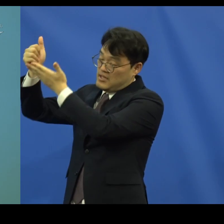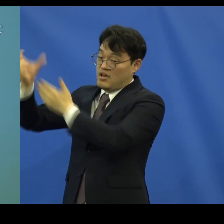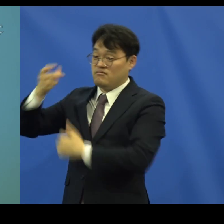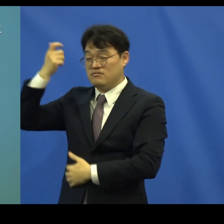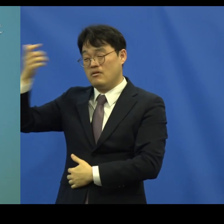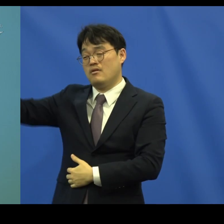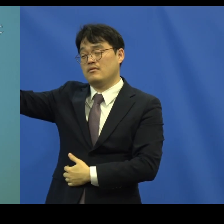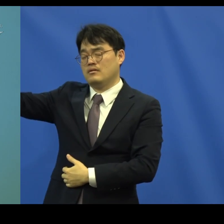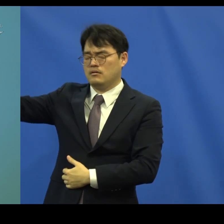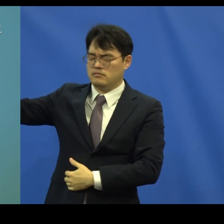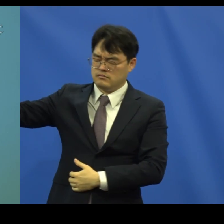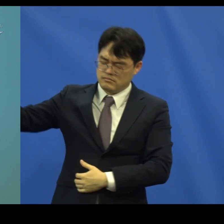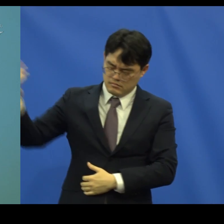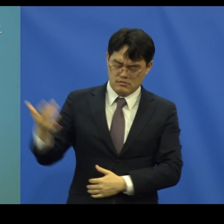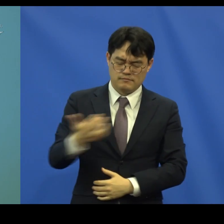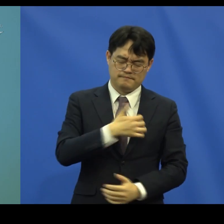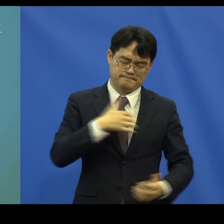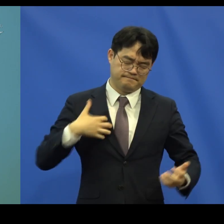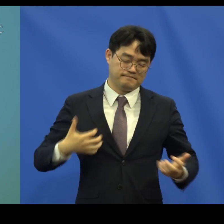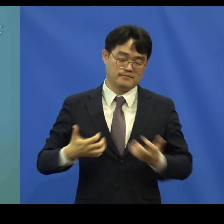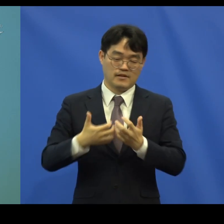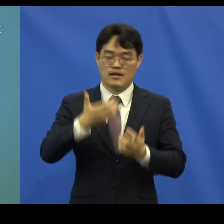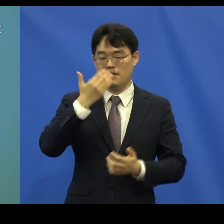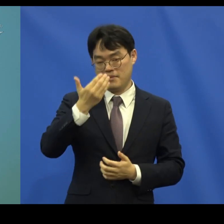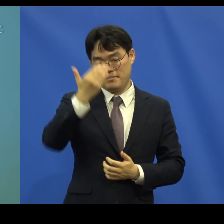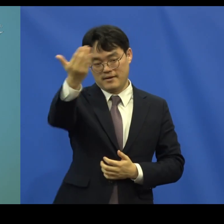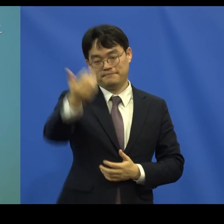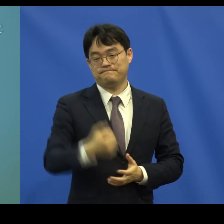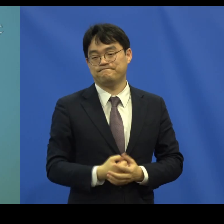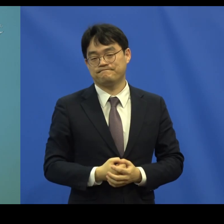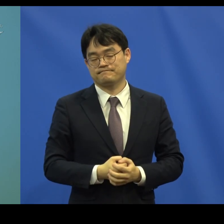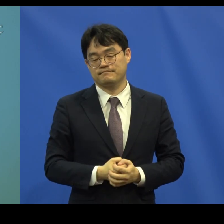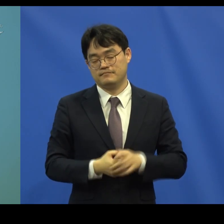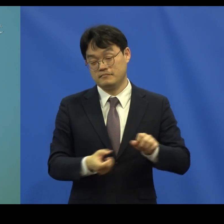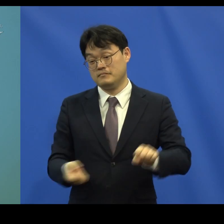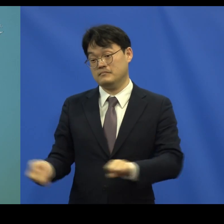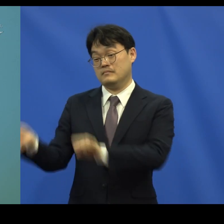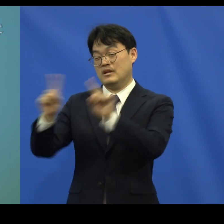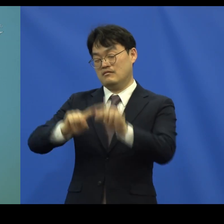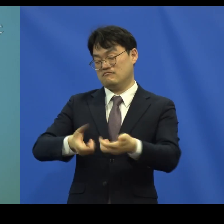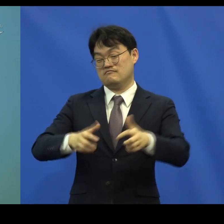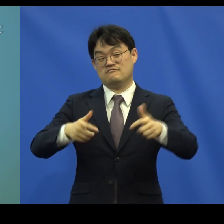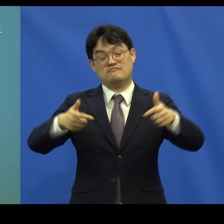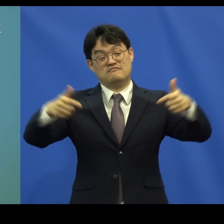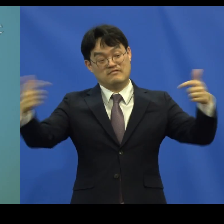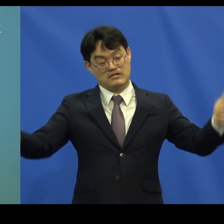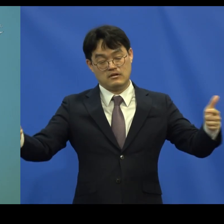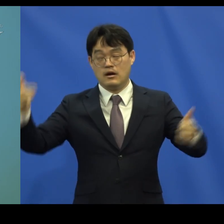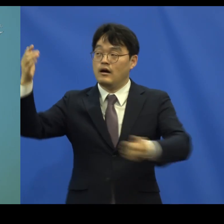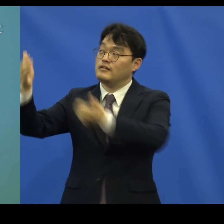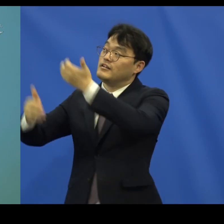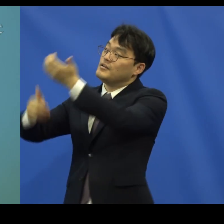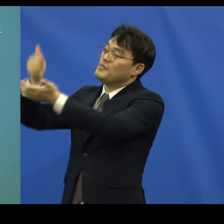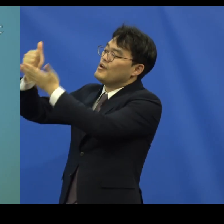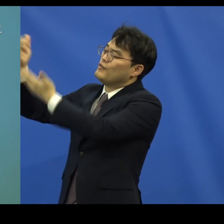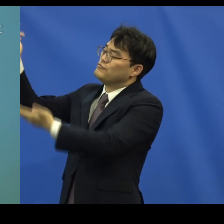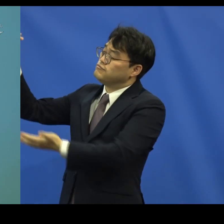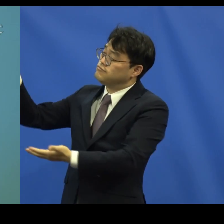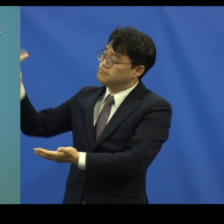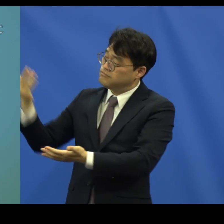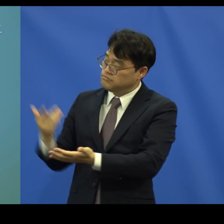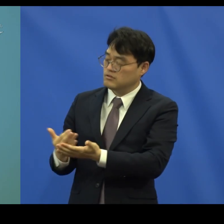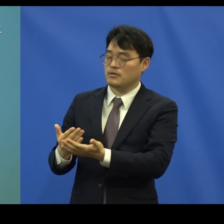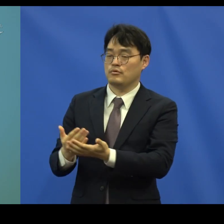일방적으로 행하시는 일이에요. 그런데 그 부흥은 하나님의 편에서 성령이 역사하시면 우리가 컨트롤할